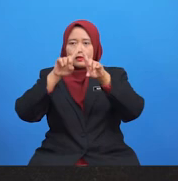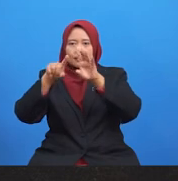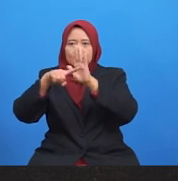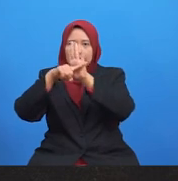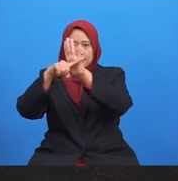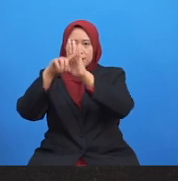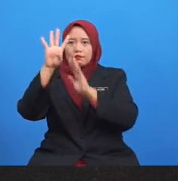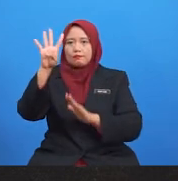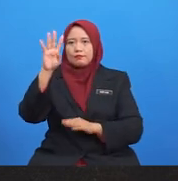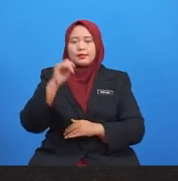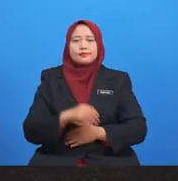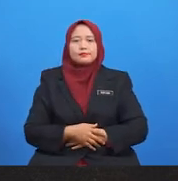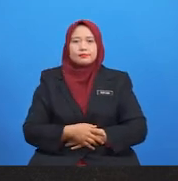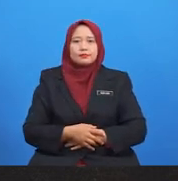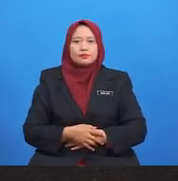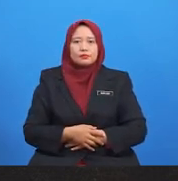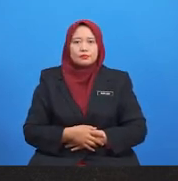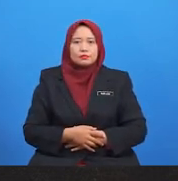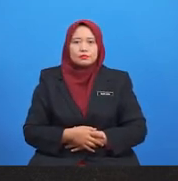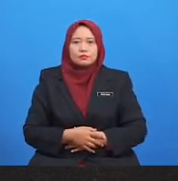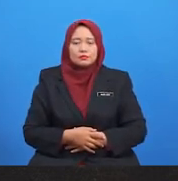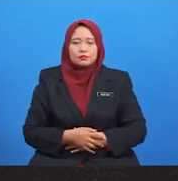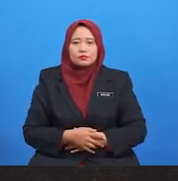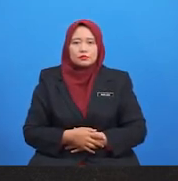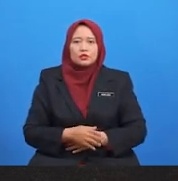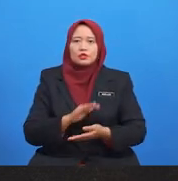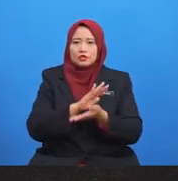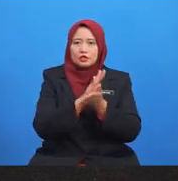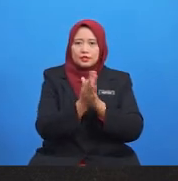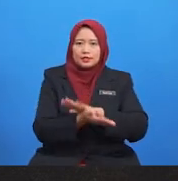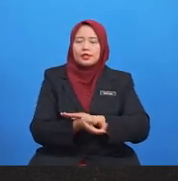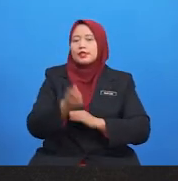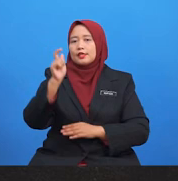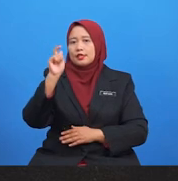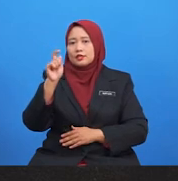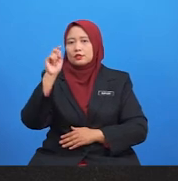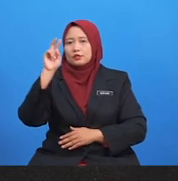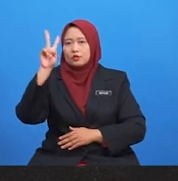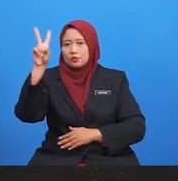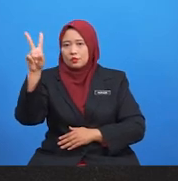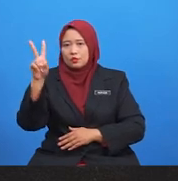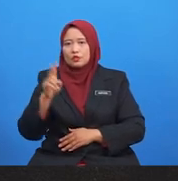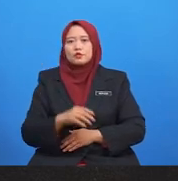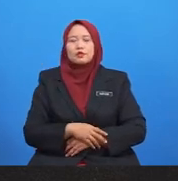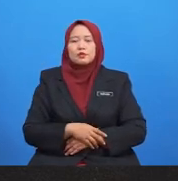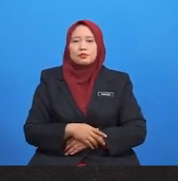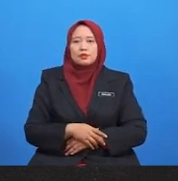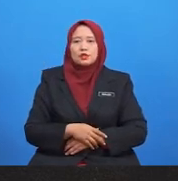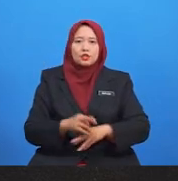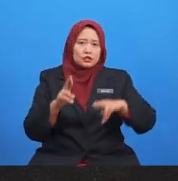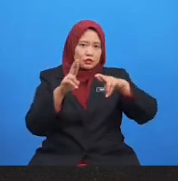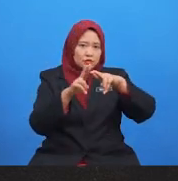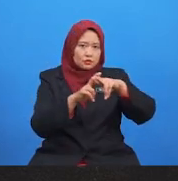Seterusnya, kita perlu menjadikan X kuasa 2 sebagai perkara rumus. Ini adalah